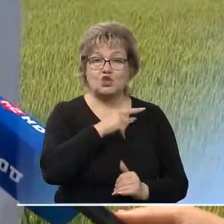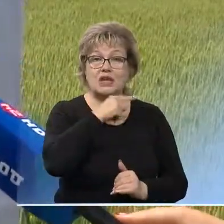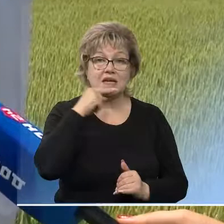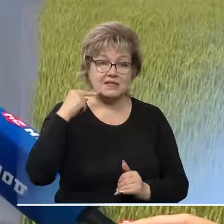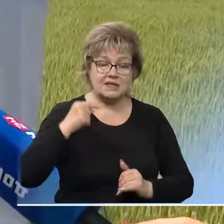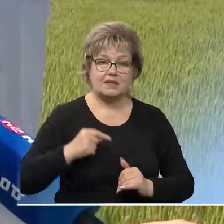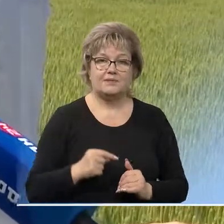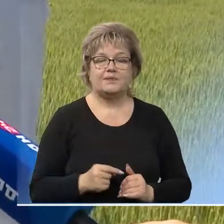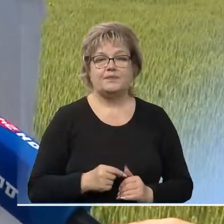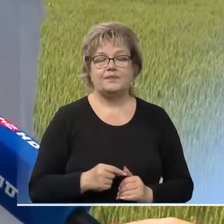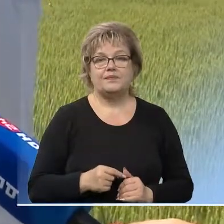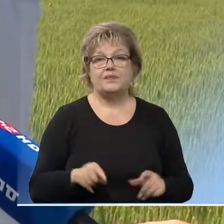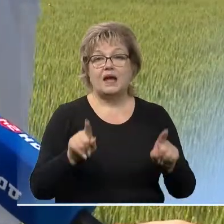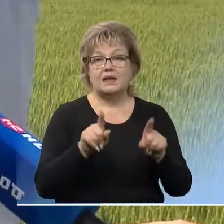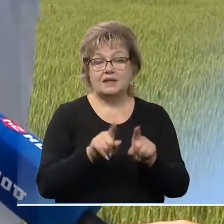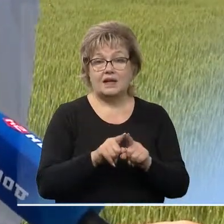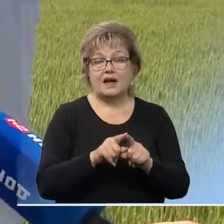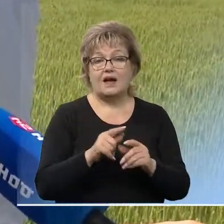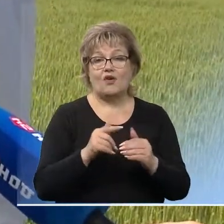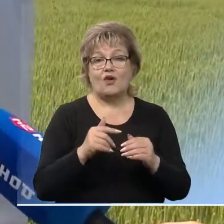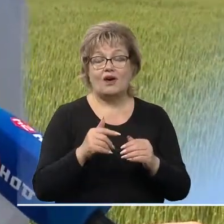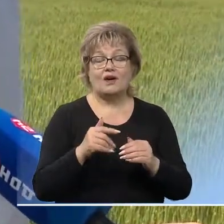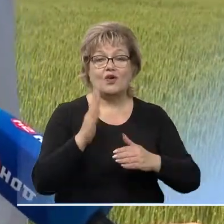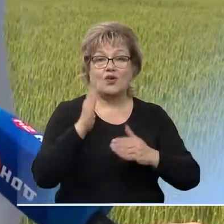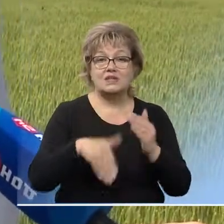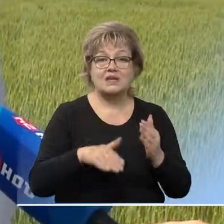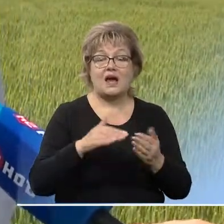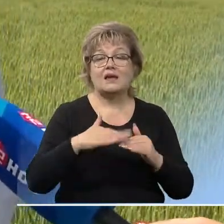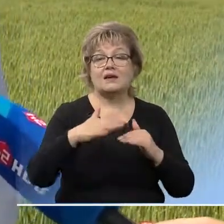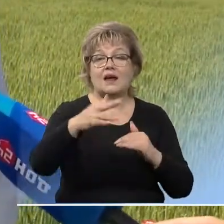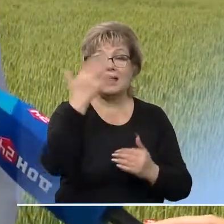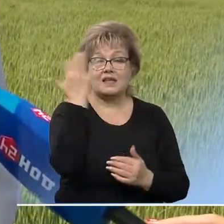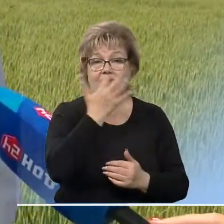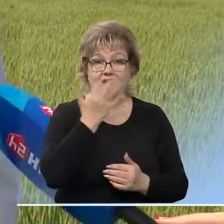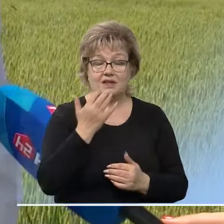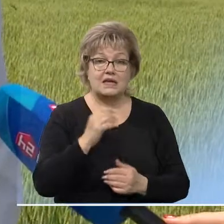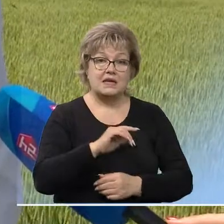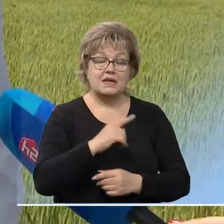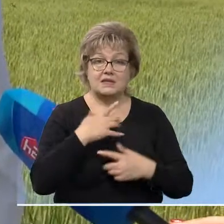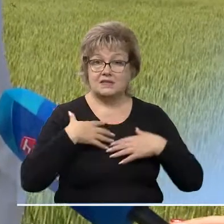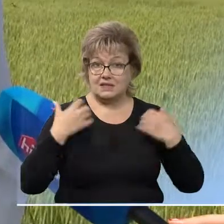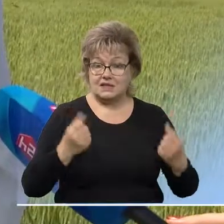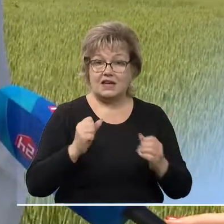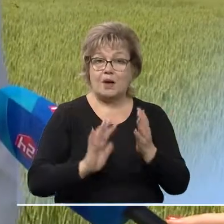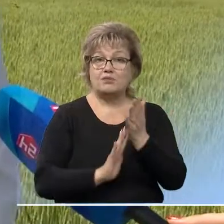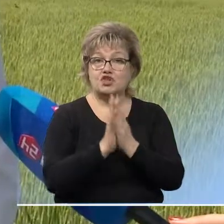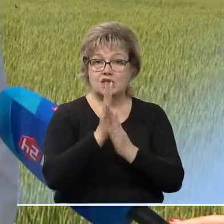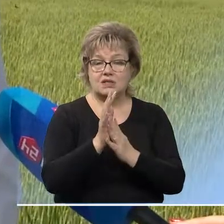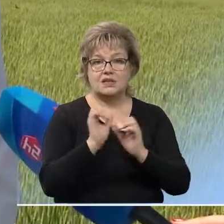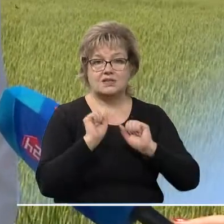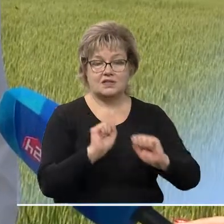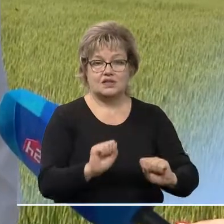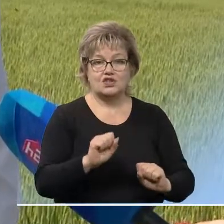Хотя конца и края не видать. сильная пшеница,